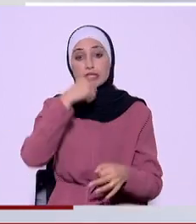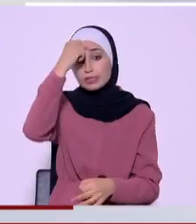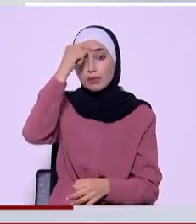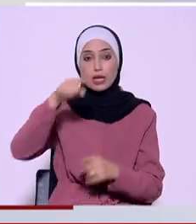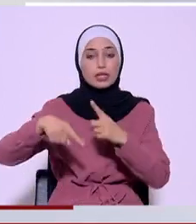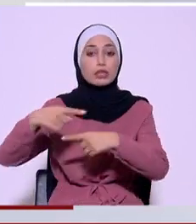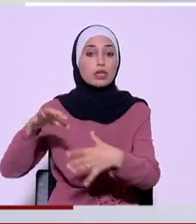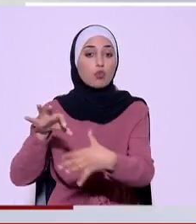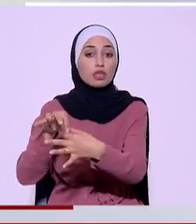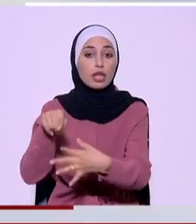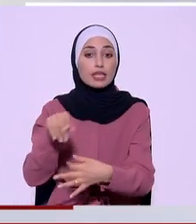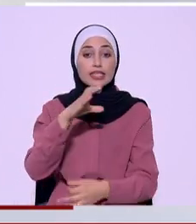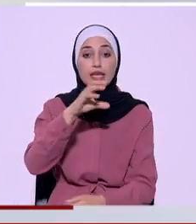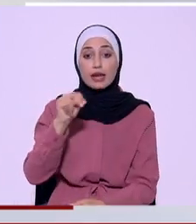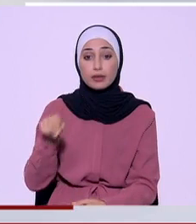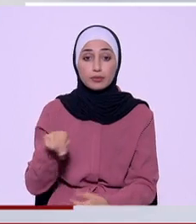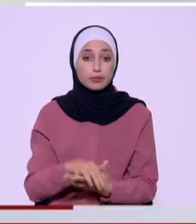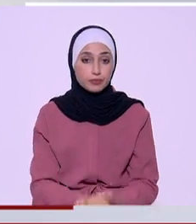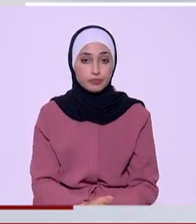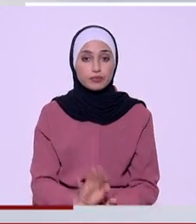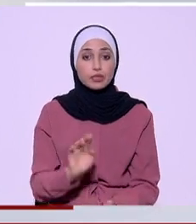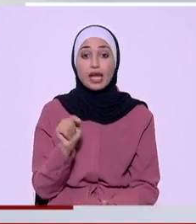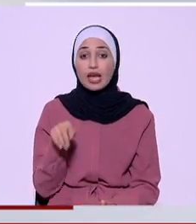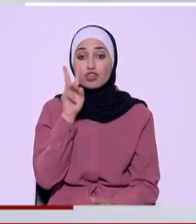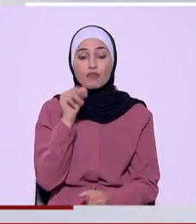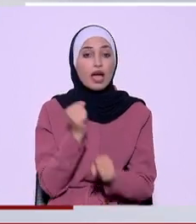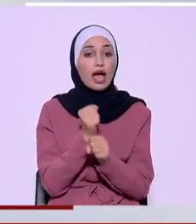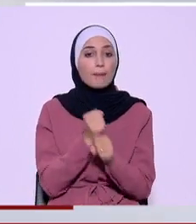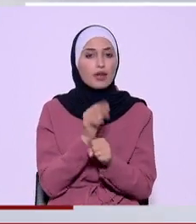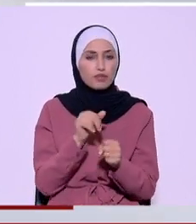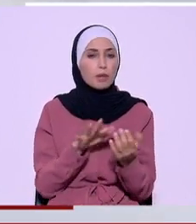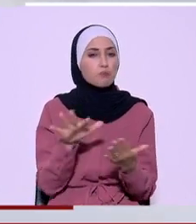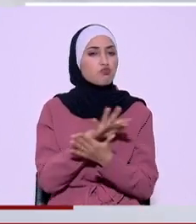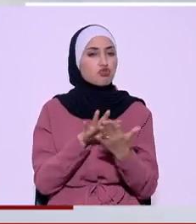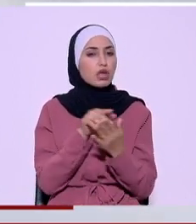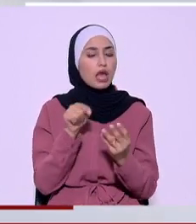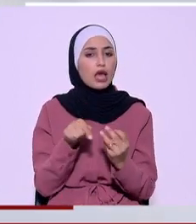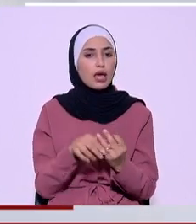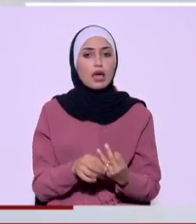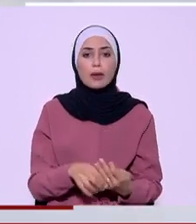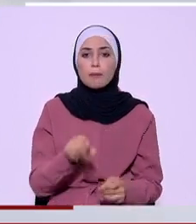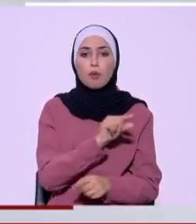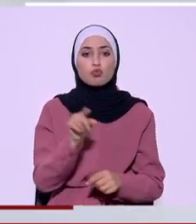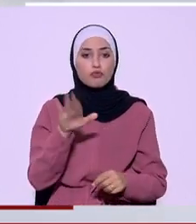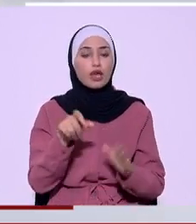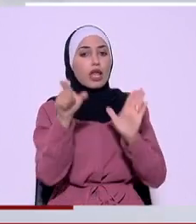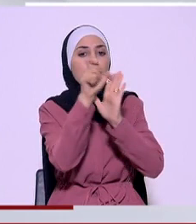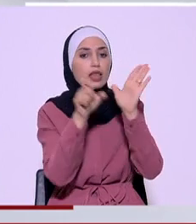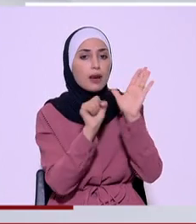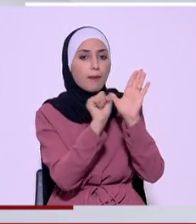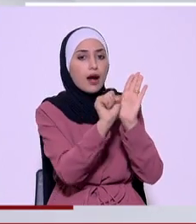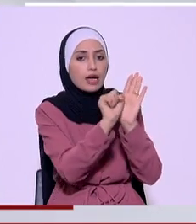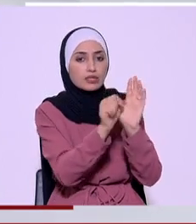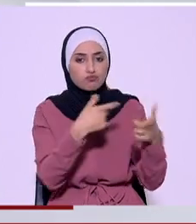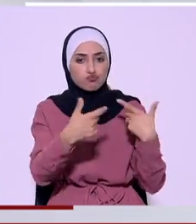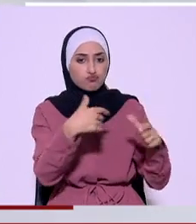أو CDN، وده من شأنه أنه هو بيعمل زي عملية كاش أو تخزين مؤقت للبيانات اللي تم نشرها على الموقع، عشان